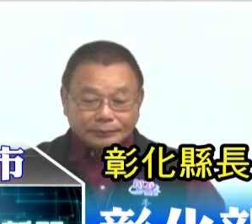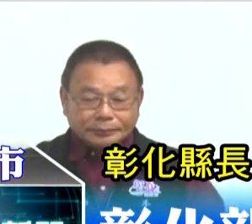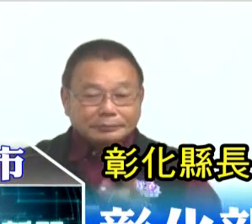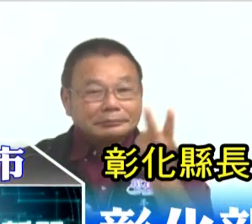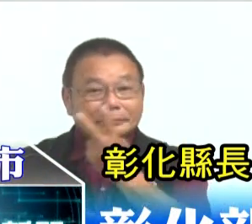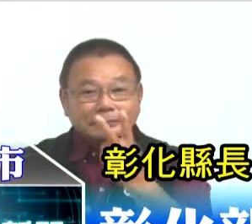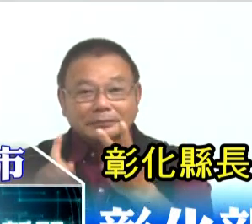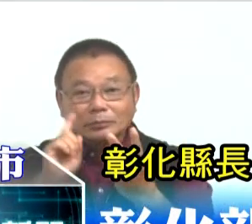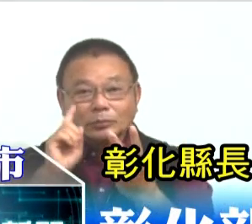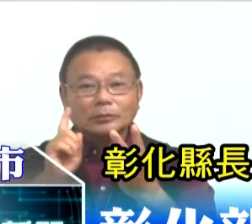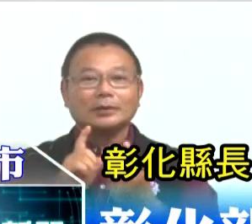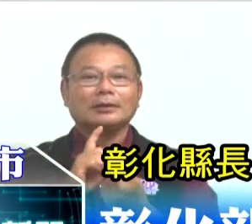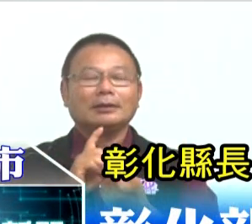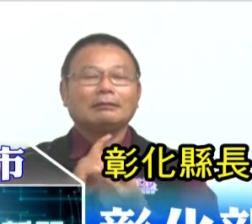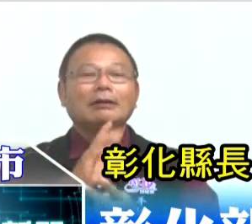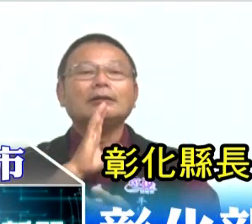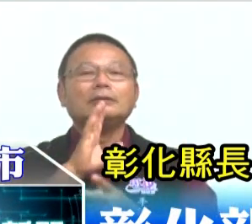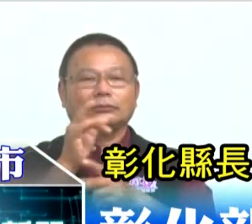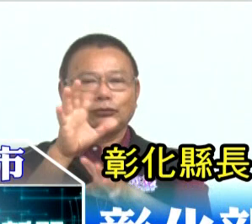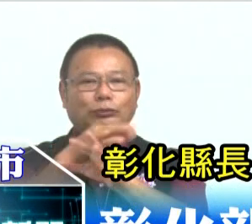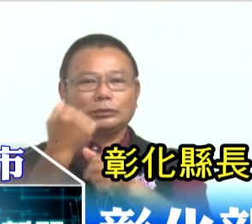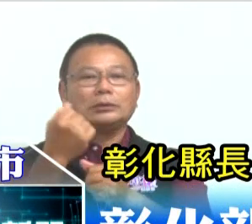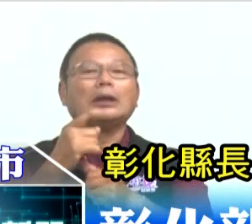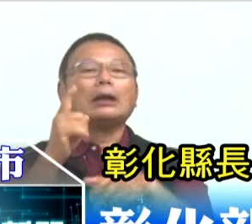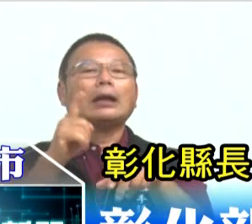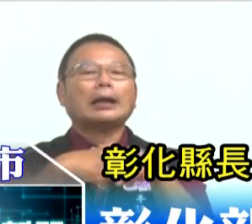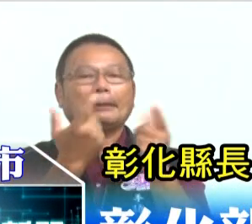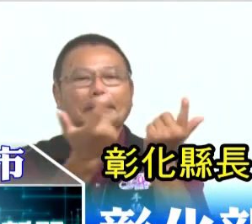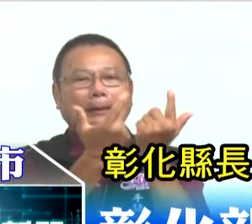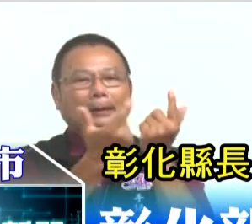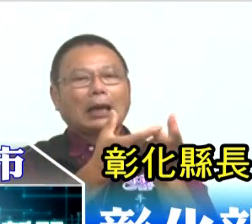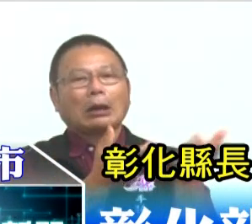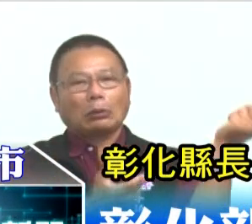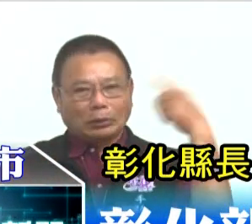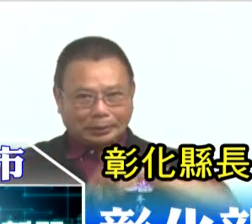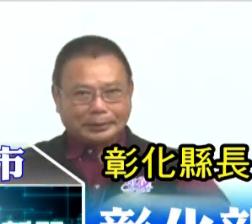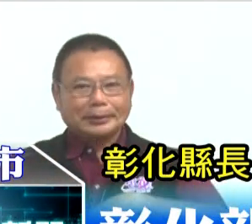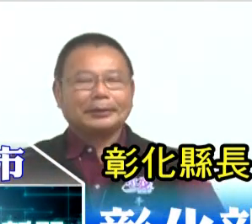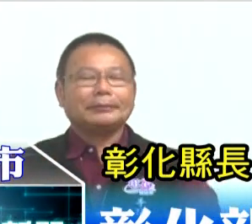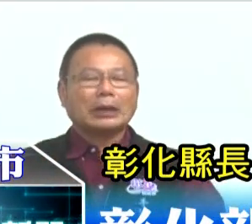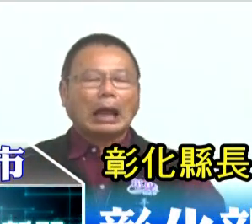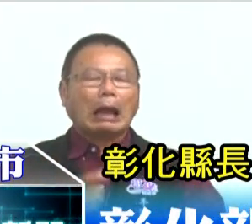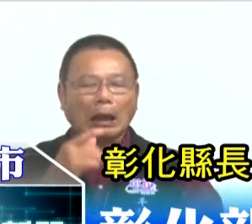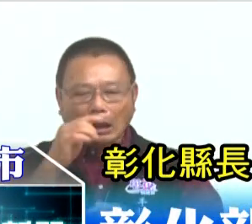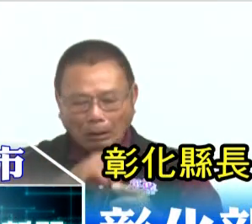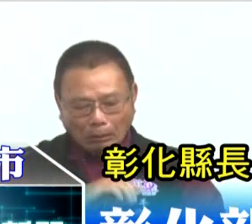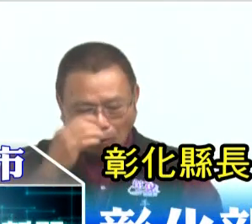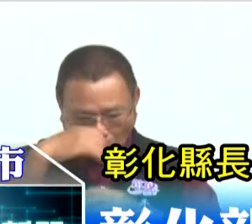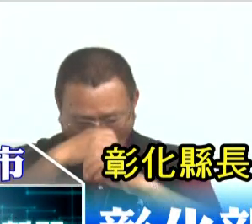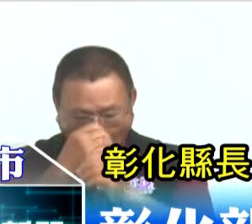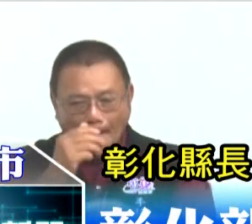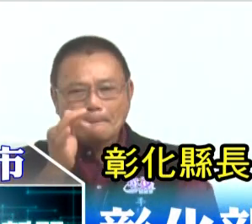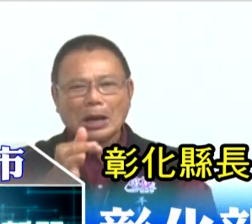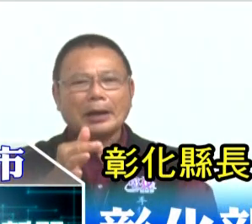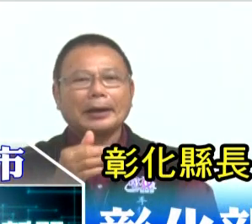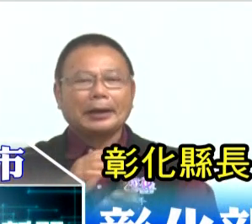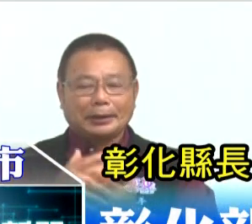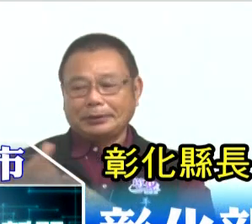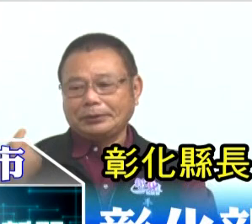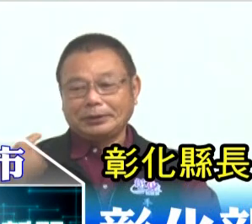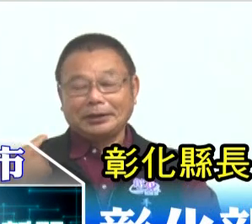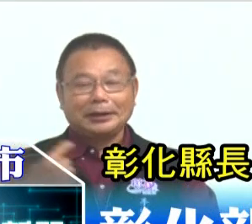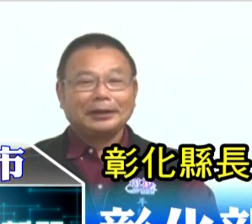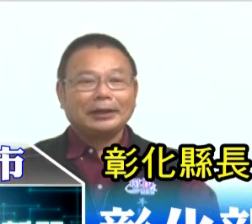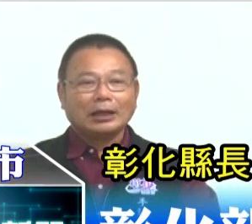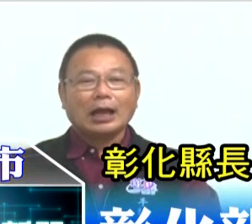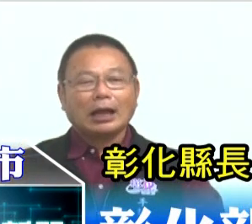这两个案，有一个是学生从台北回来，那确诊，另外一个就是我们昨天说的